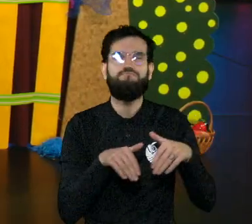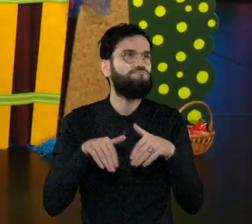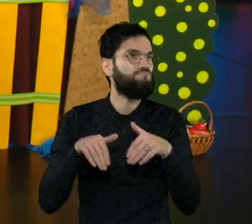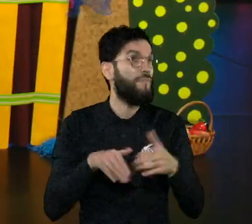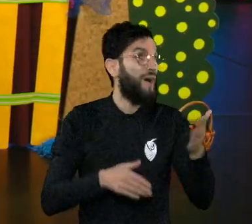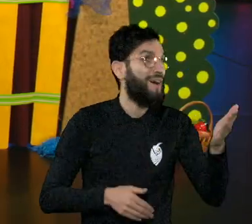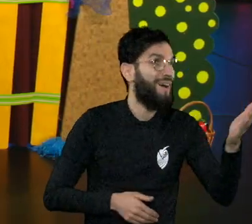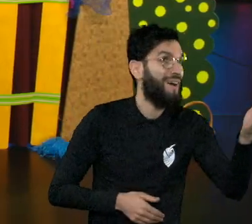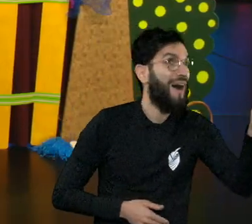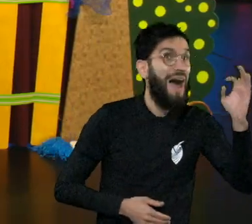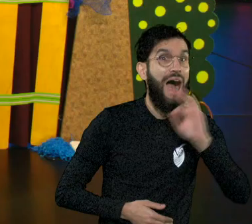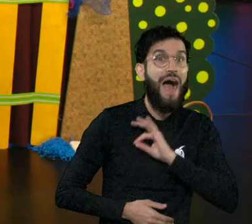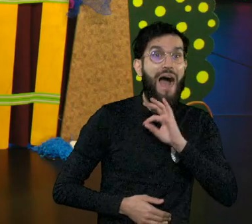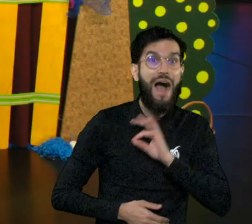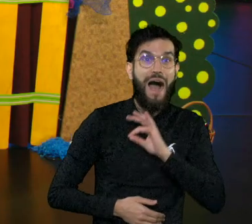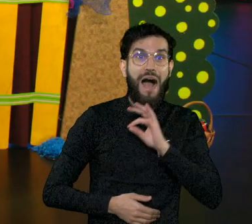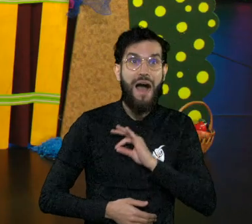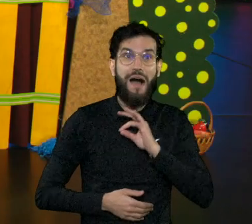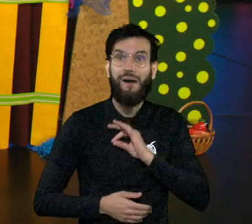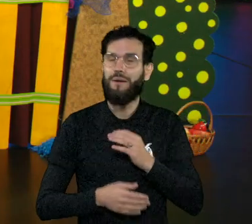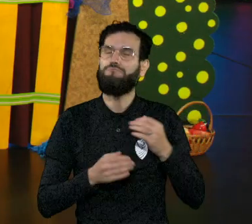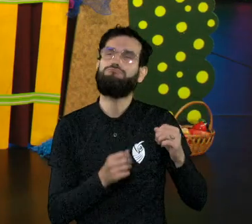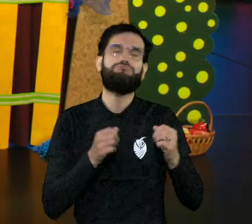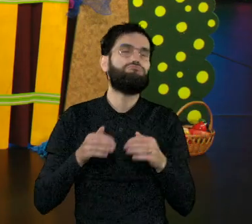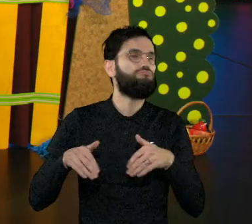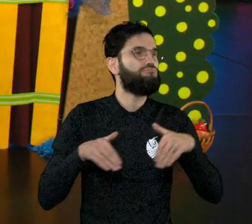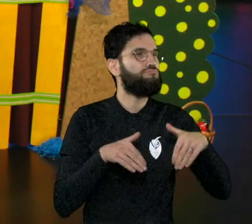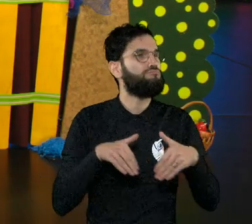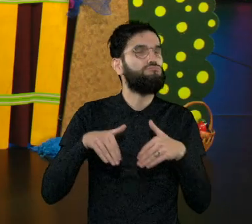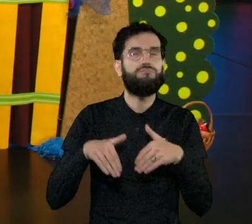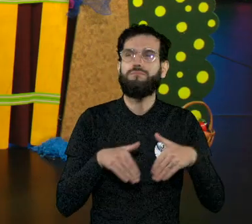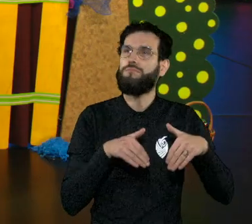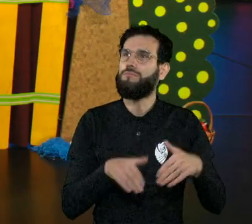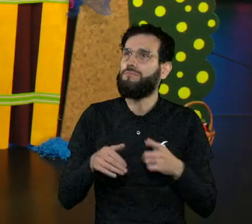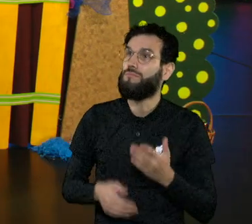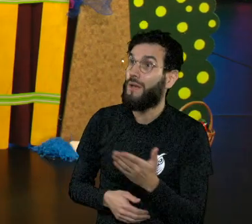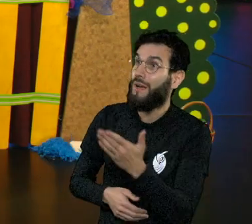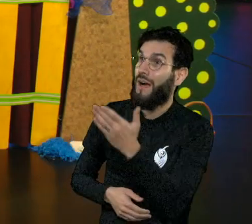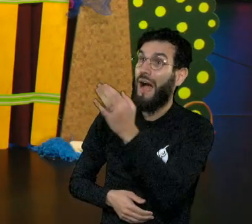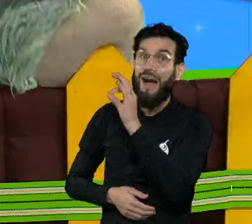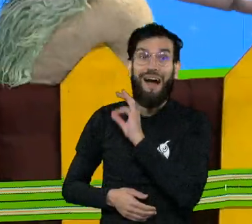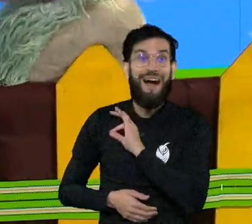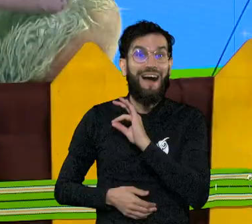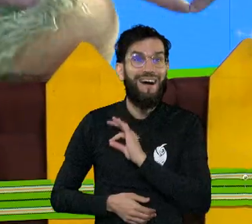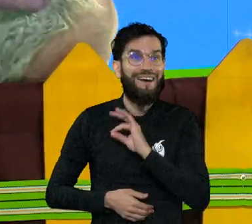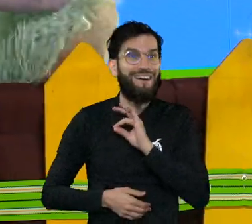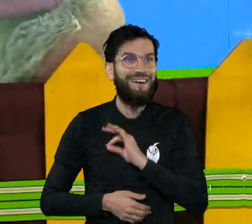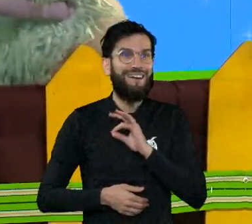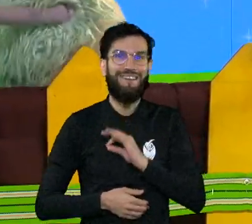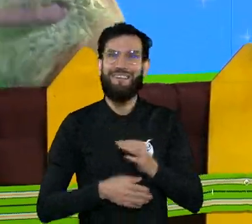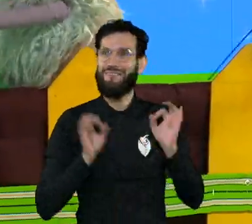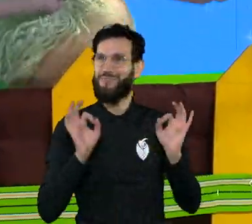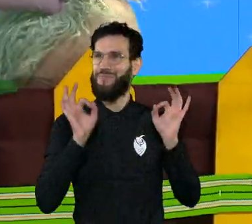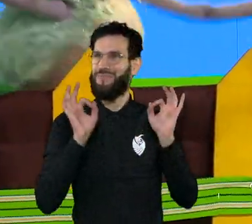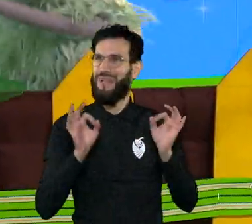popolúškou i za vilou kotričkou. Jasný dnes si jasná vec,